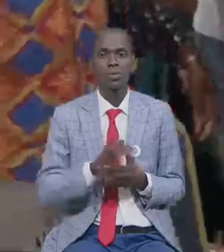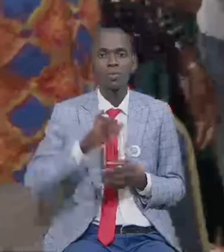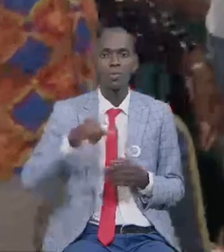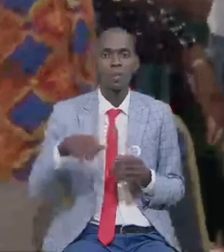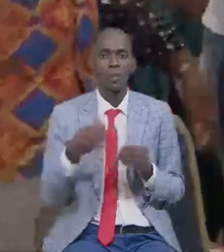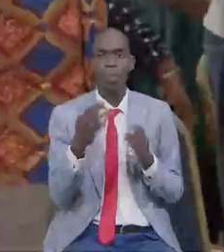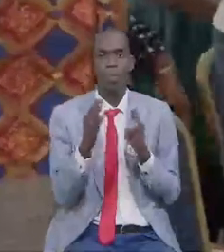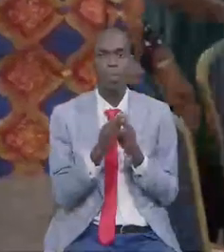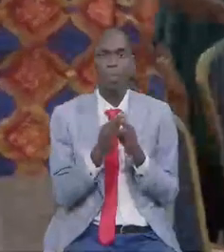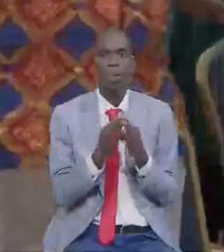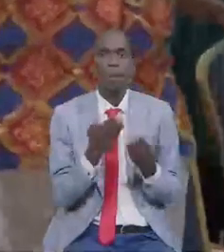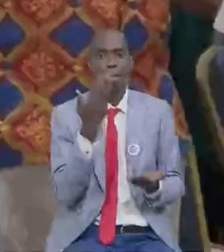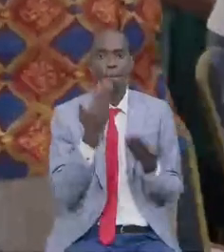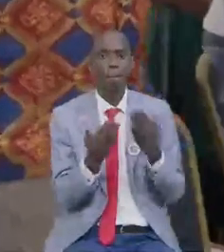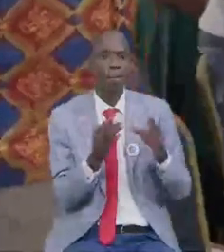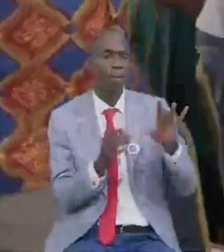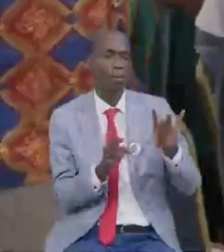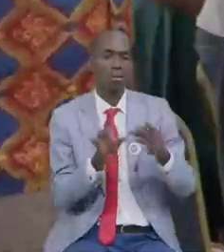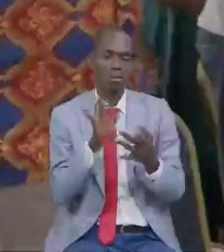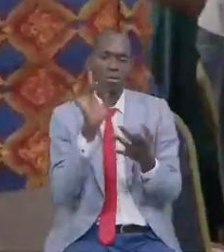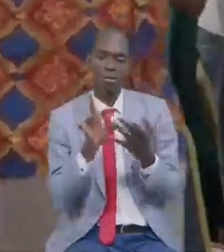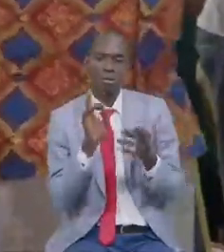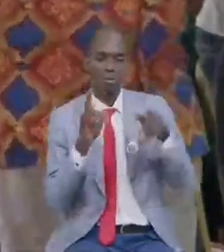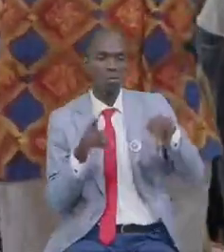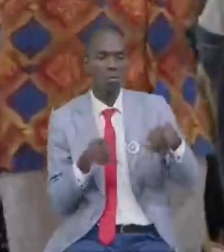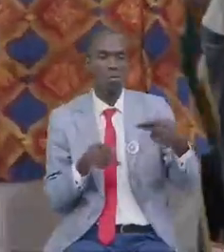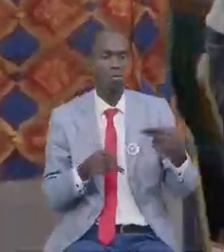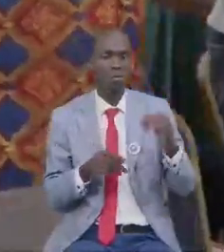À Jérusalem, nous choisissons Philippe.